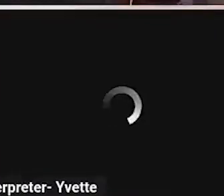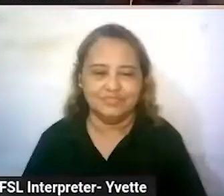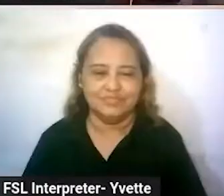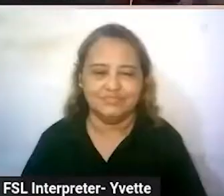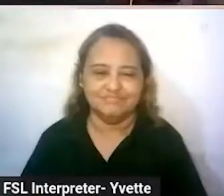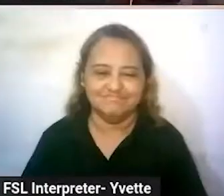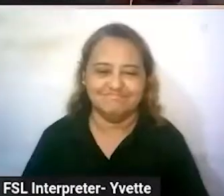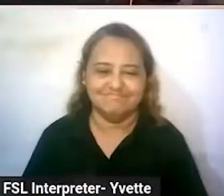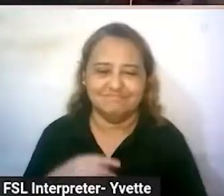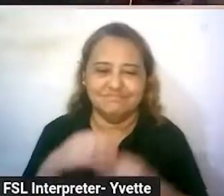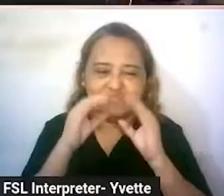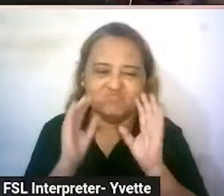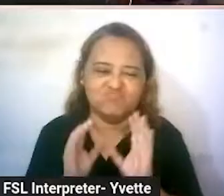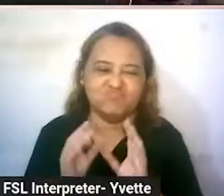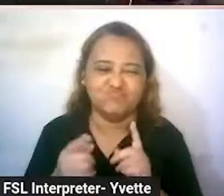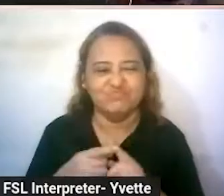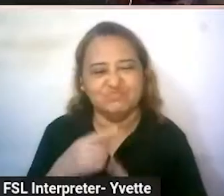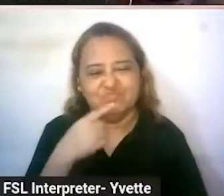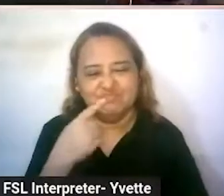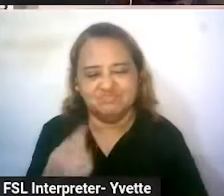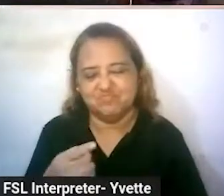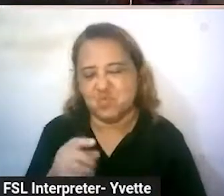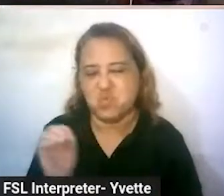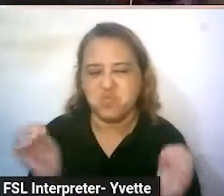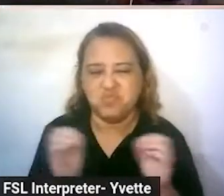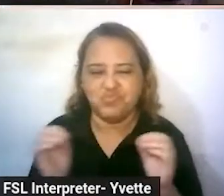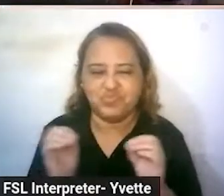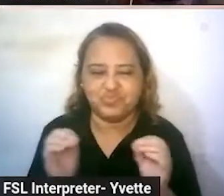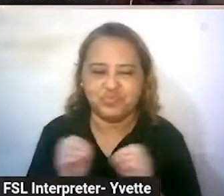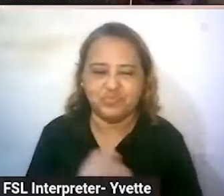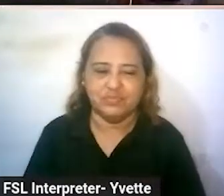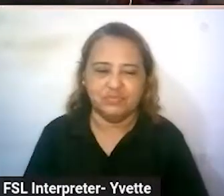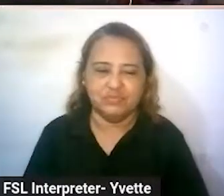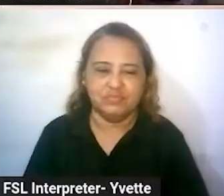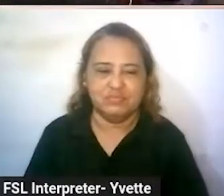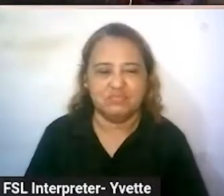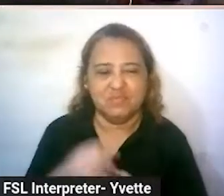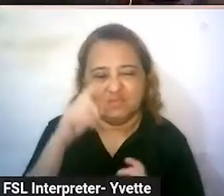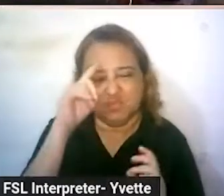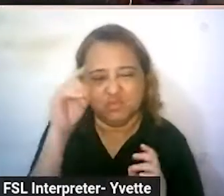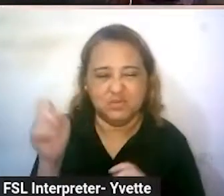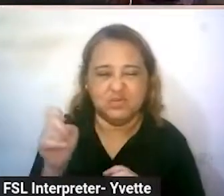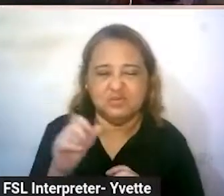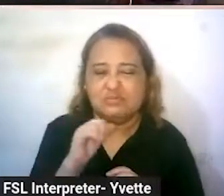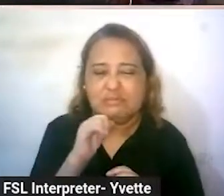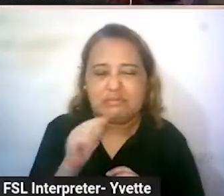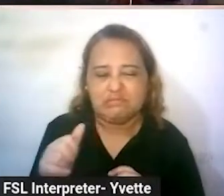say, wala. Alam mo kung bakit. Kasi hindi rin ako